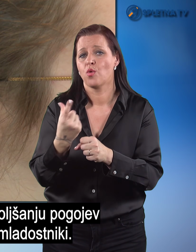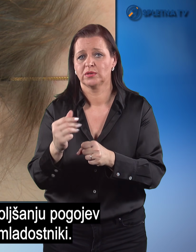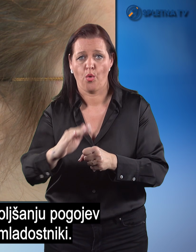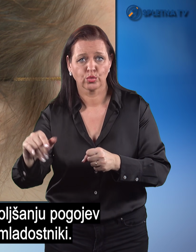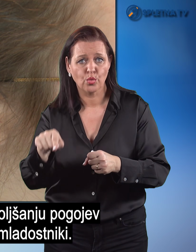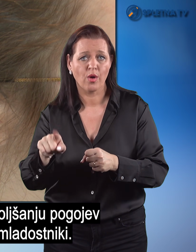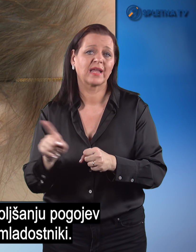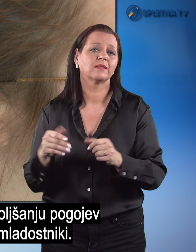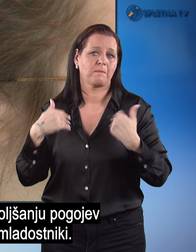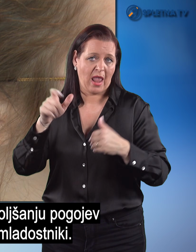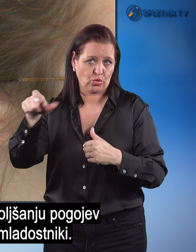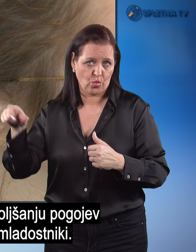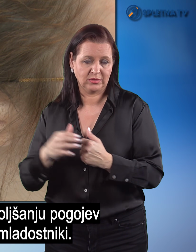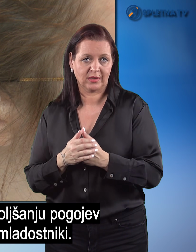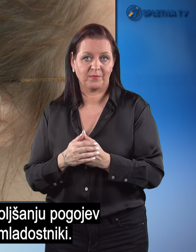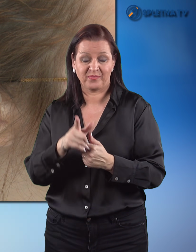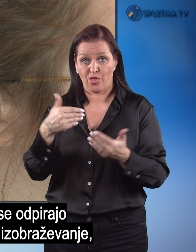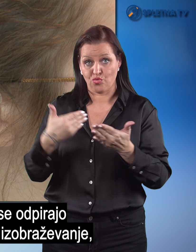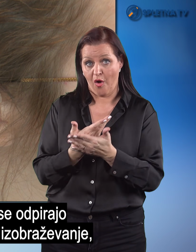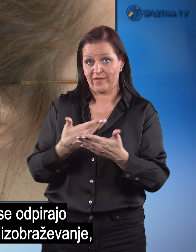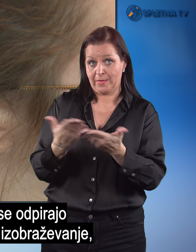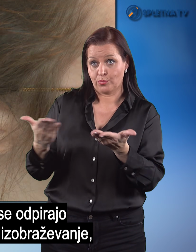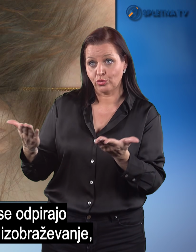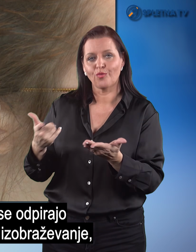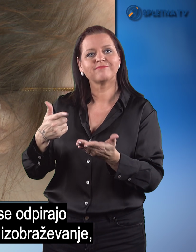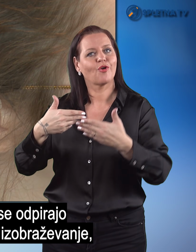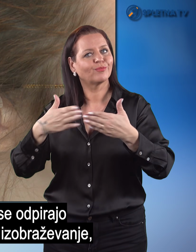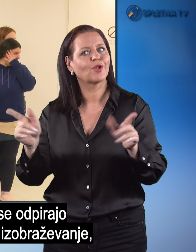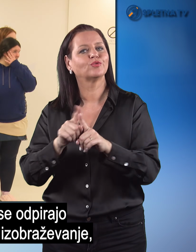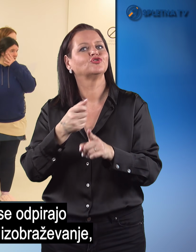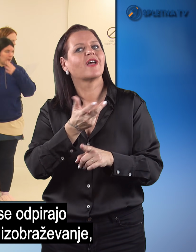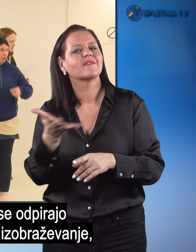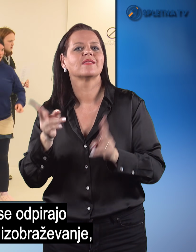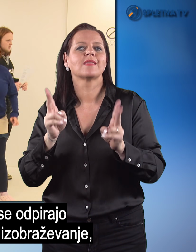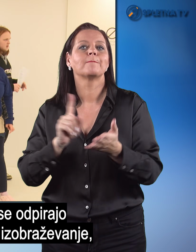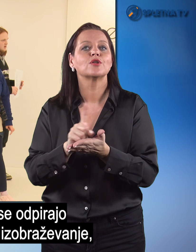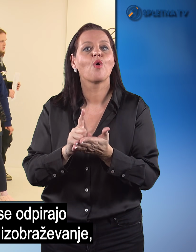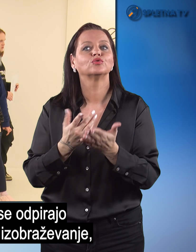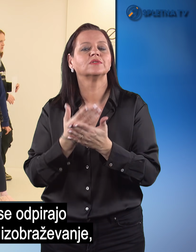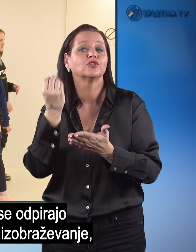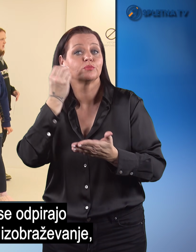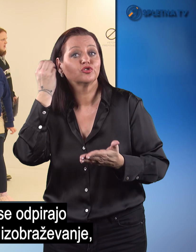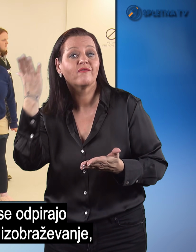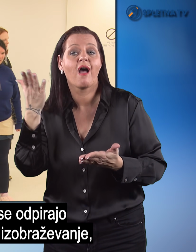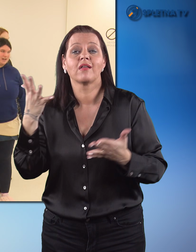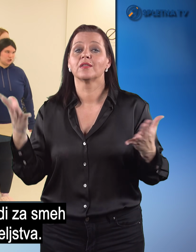za delo z otroki in mladostniki. Z novimi prostori se odpirajo številne priložnosti za